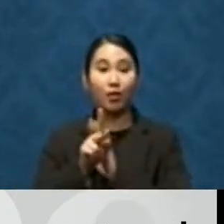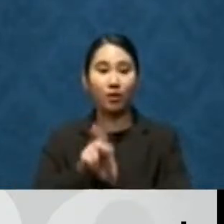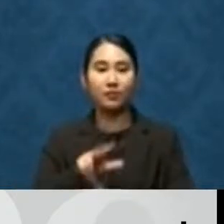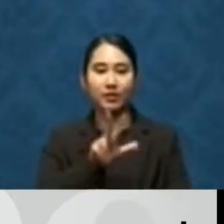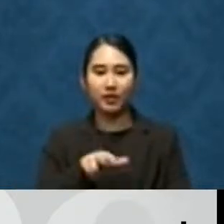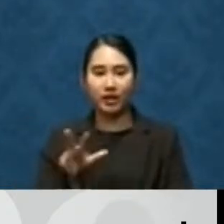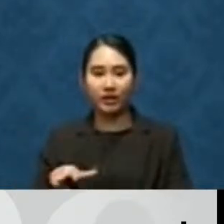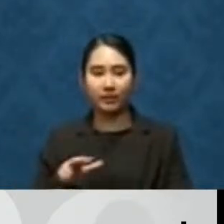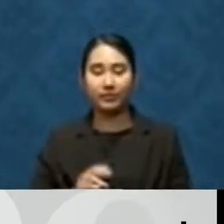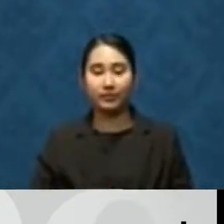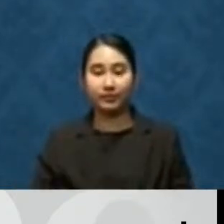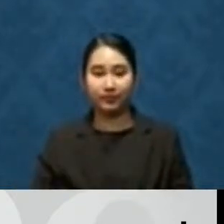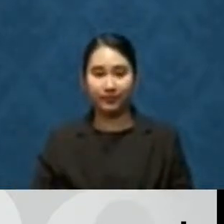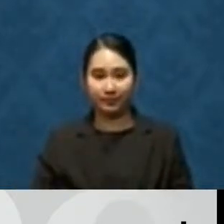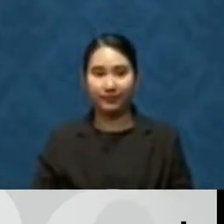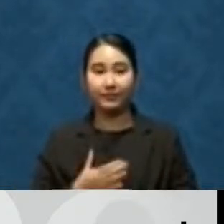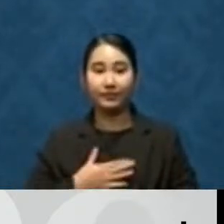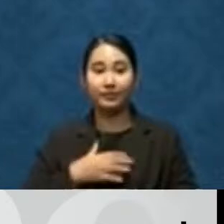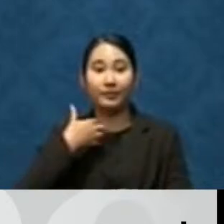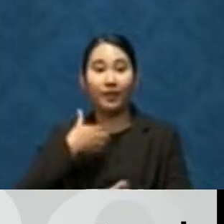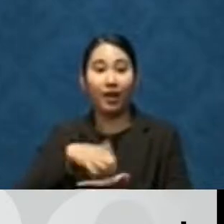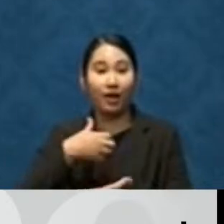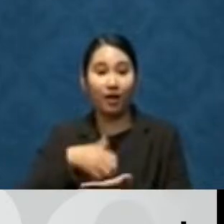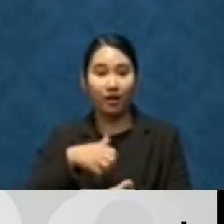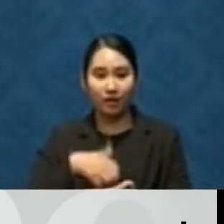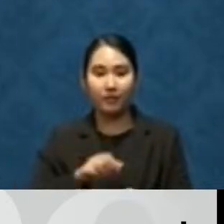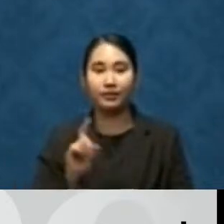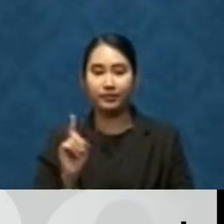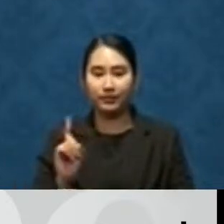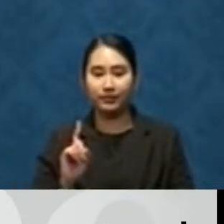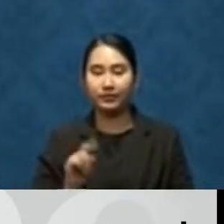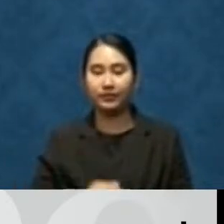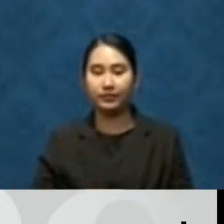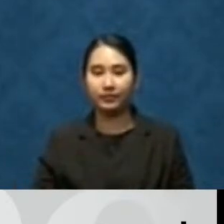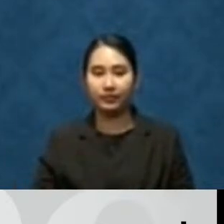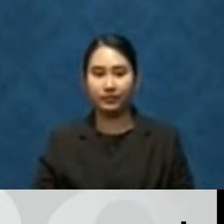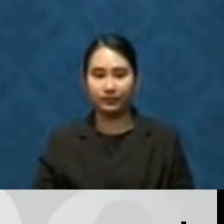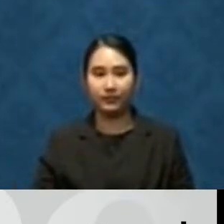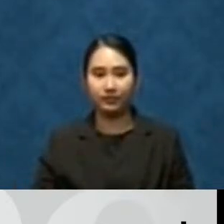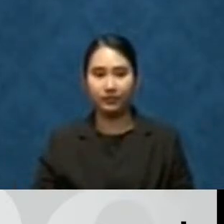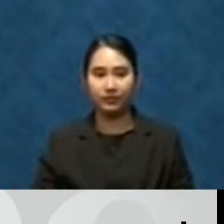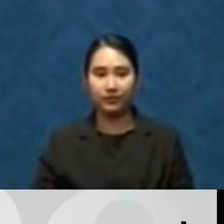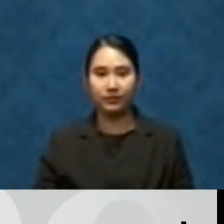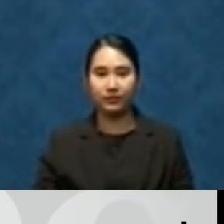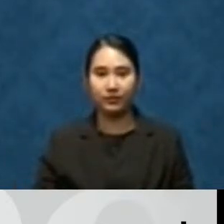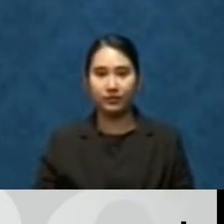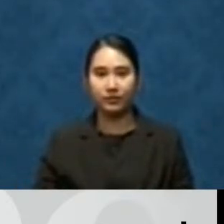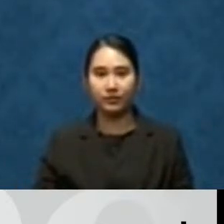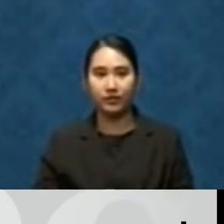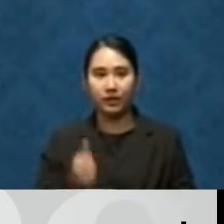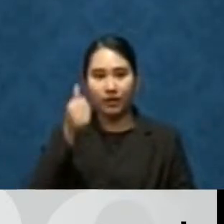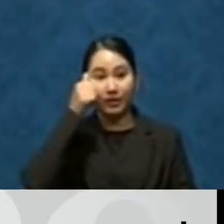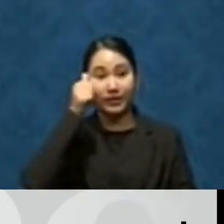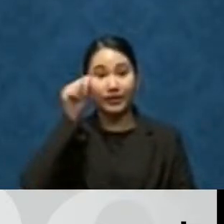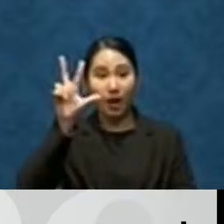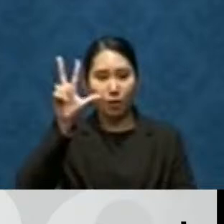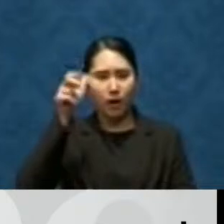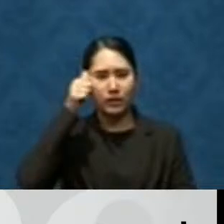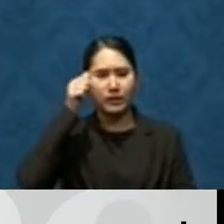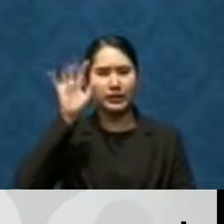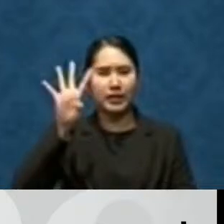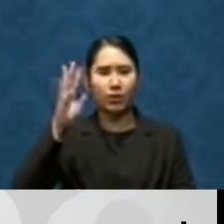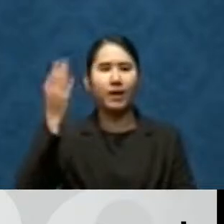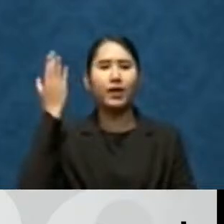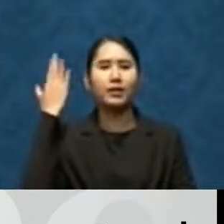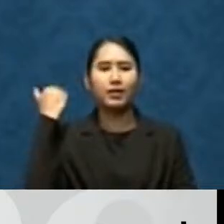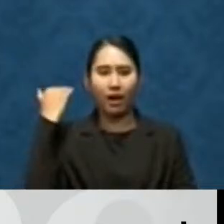น้าที่ทำให้เสื่อมเสียสภาต้องให้ความสำคัญเพราะบางครั้งท่านนั้นก็นั่งเป็นประธานบนบัลลังก์ด้วยคุณชวนก็ทราบบอกว่